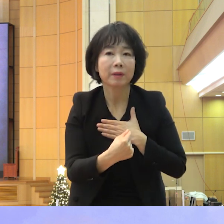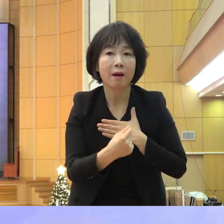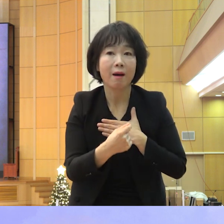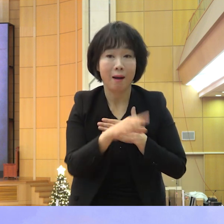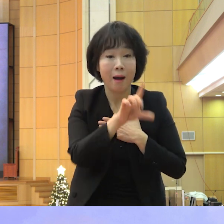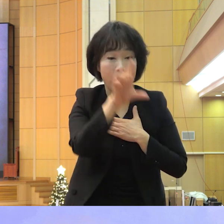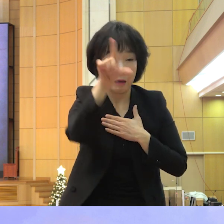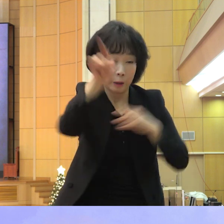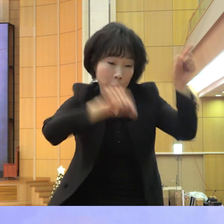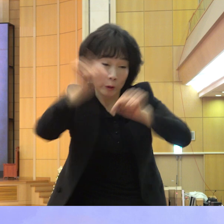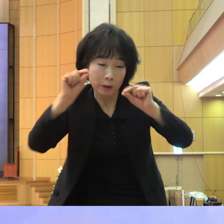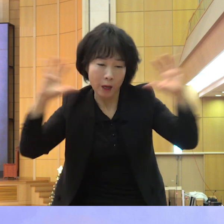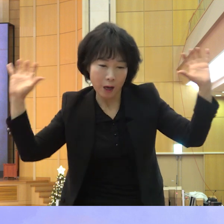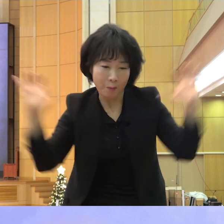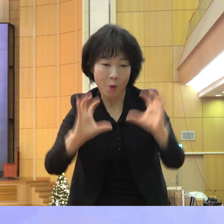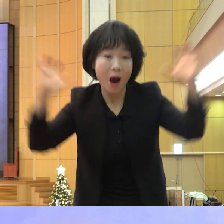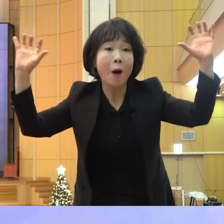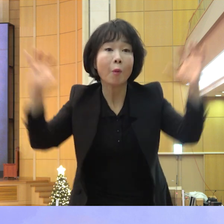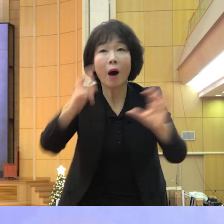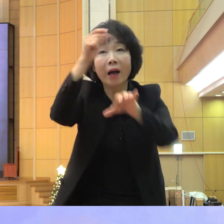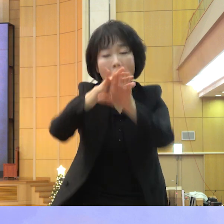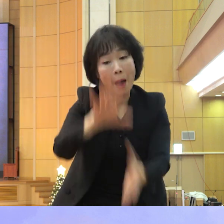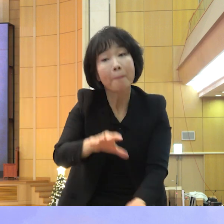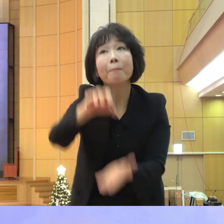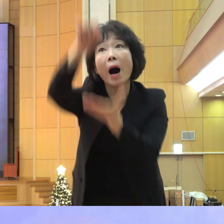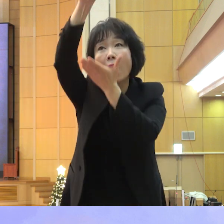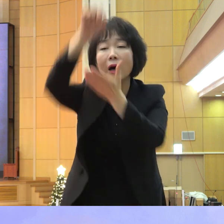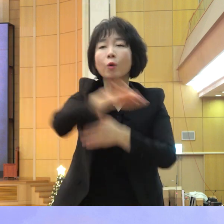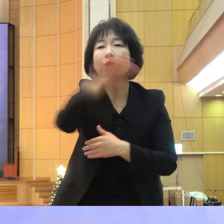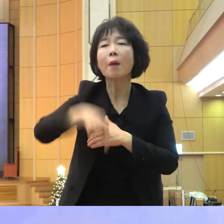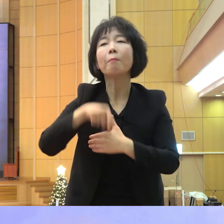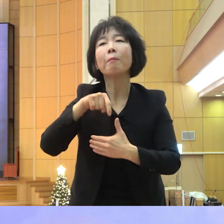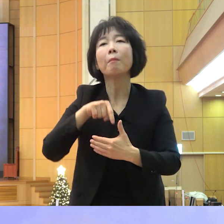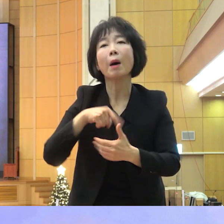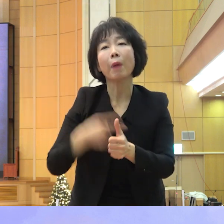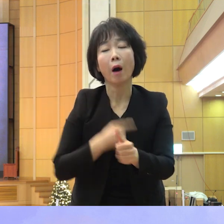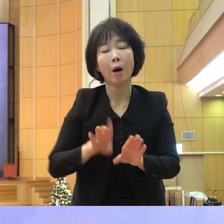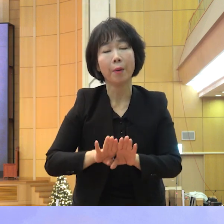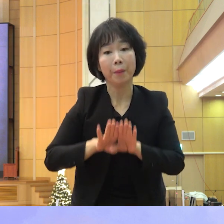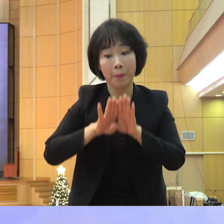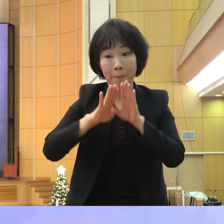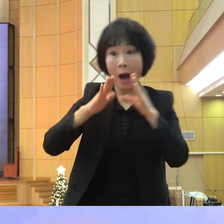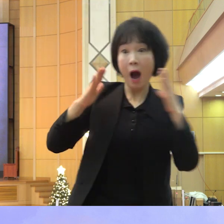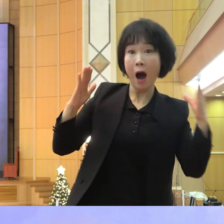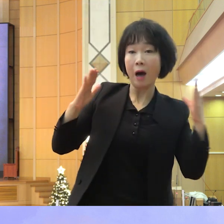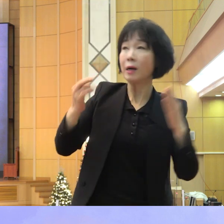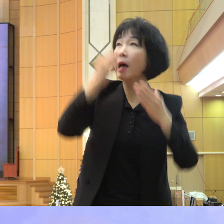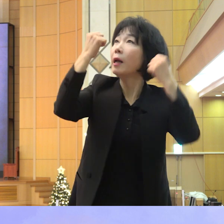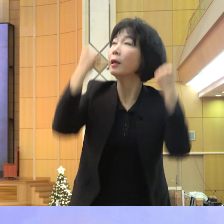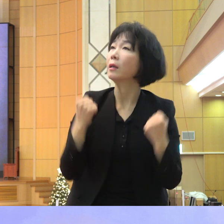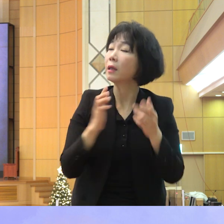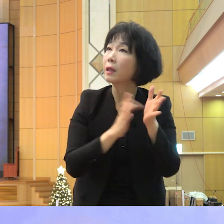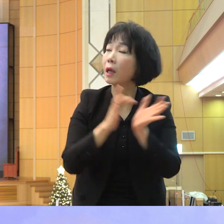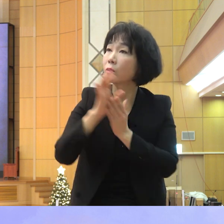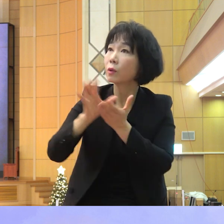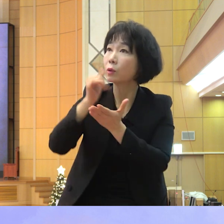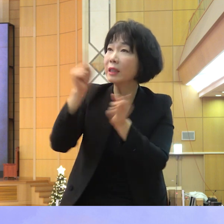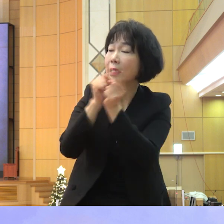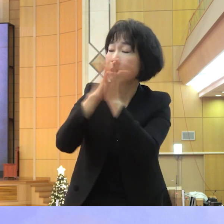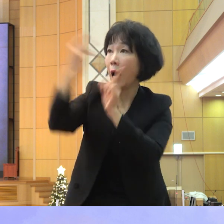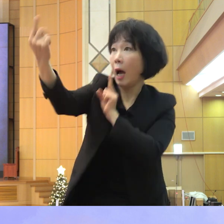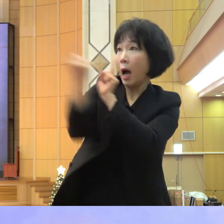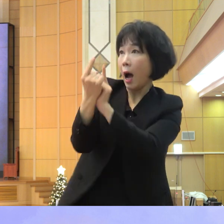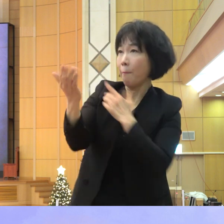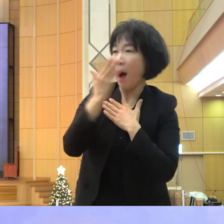자들이 모였사오니 예배가 하늘에 상달되게 하시고 우리의 마음이 문이 열리게 하시고 살아계신 예수 그리스도를 만날